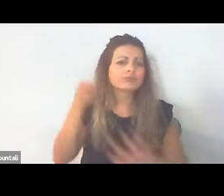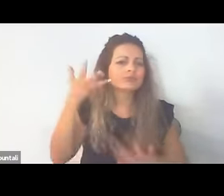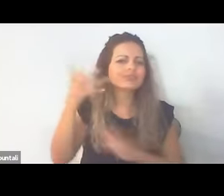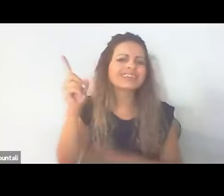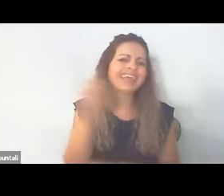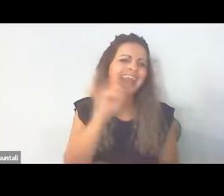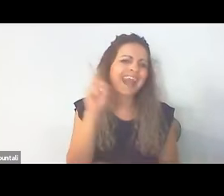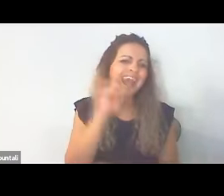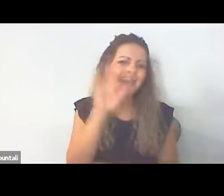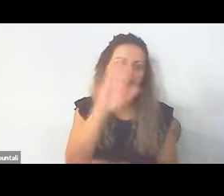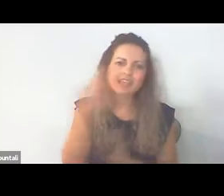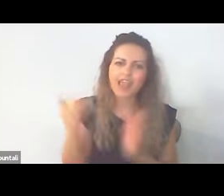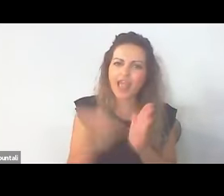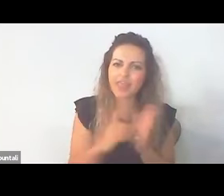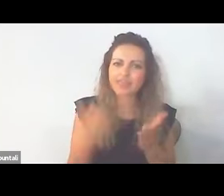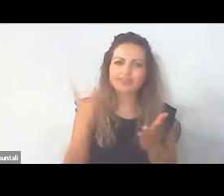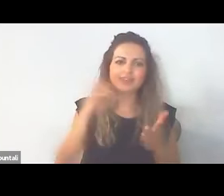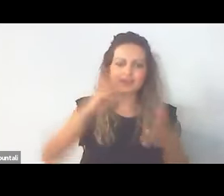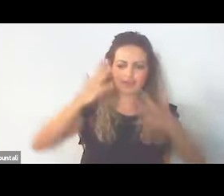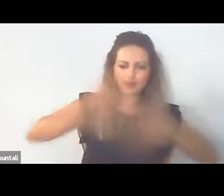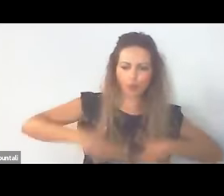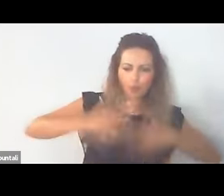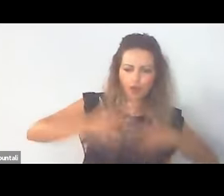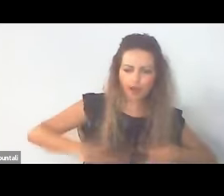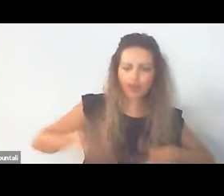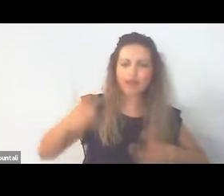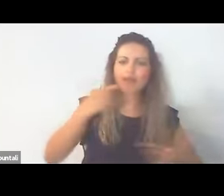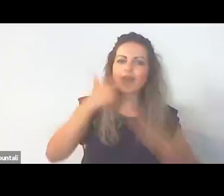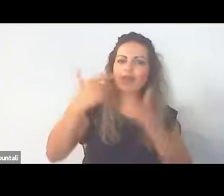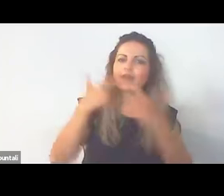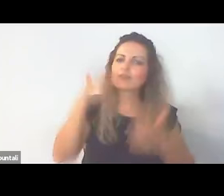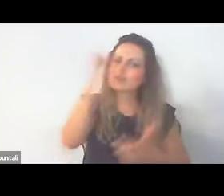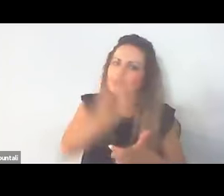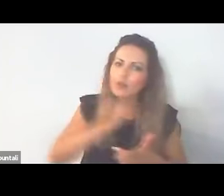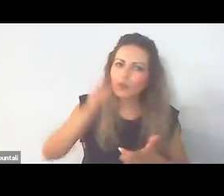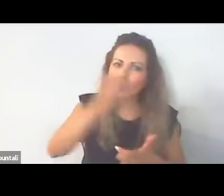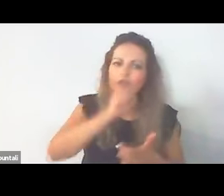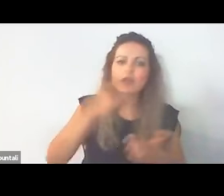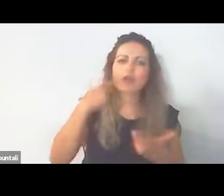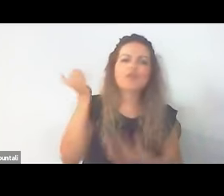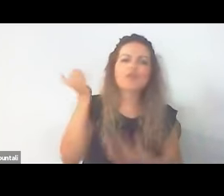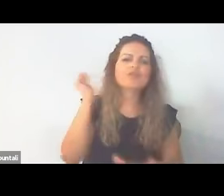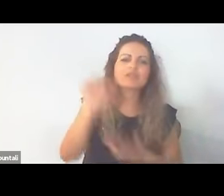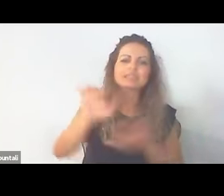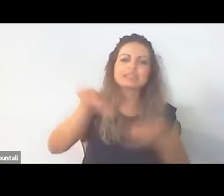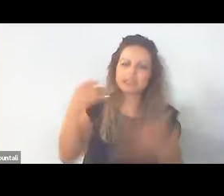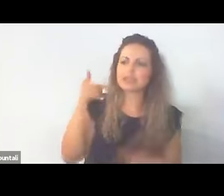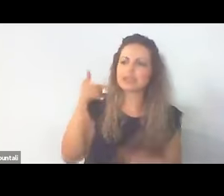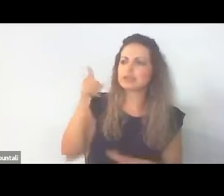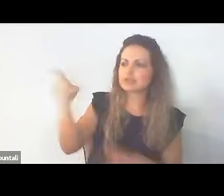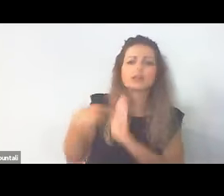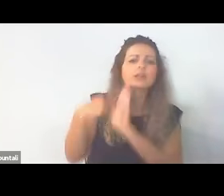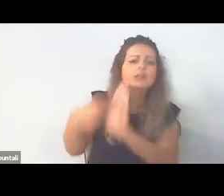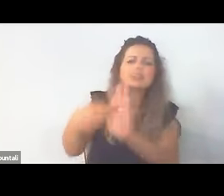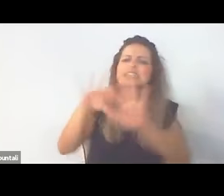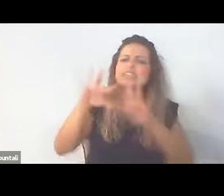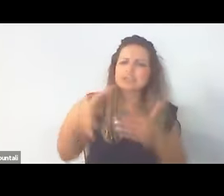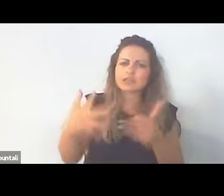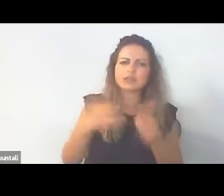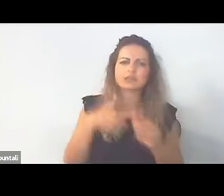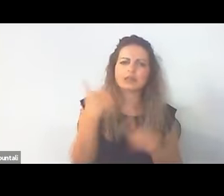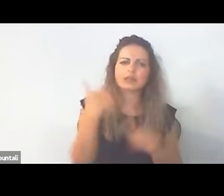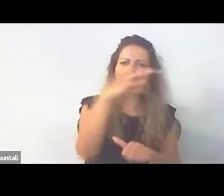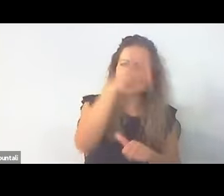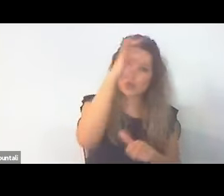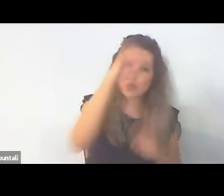βιαστής της εσύ», να δείχνουν την αστυνομία, τα δικαστήρια, το ίδιο το πατριαρχικό κράτος και όλους αυτούς